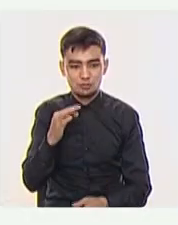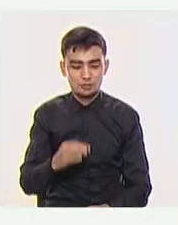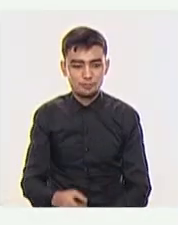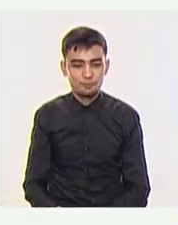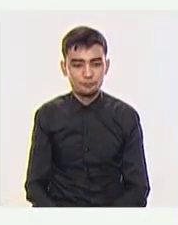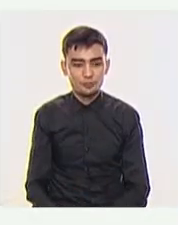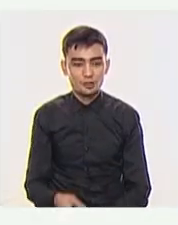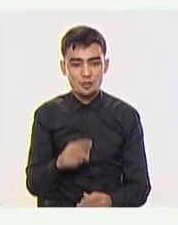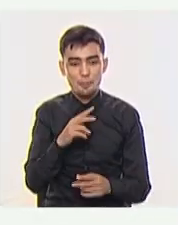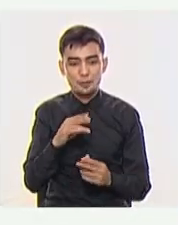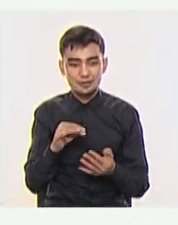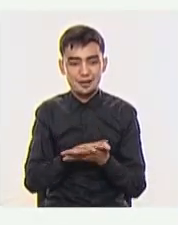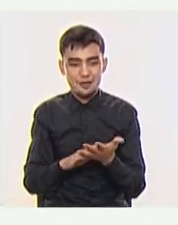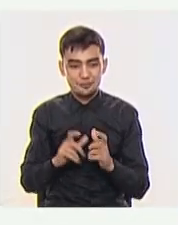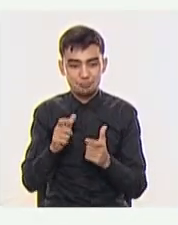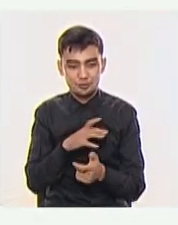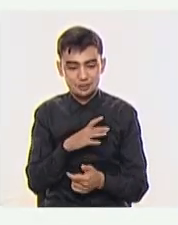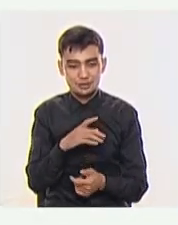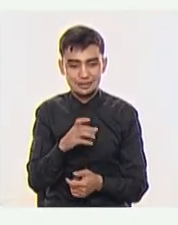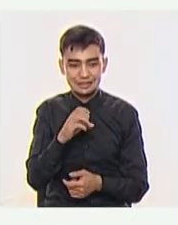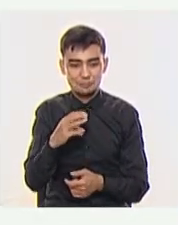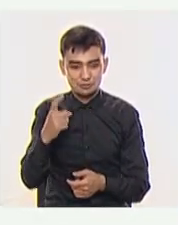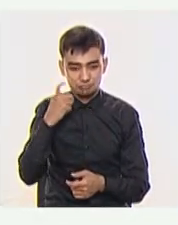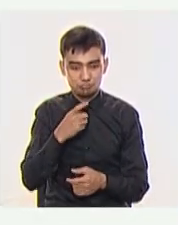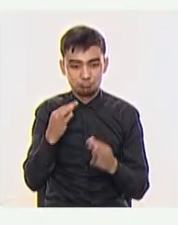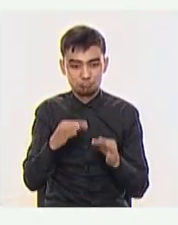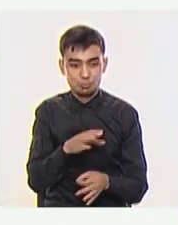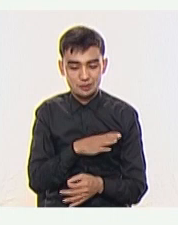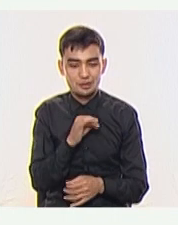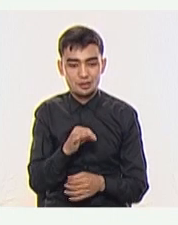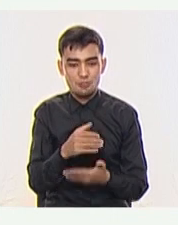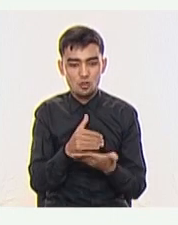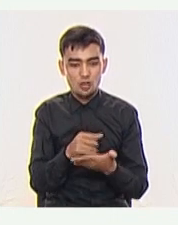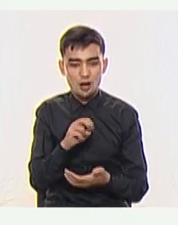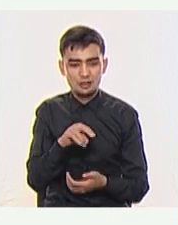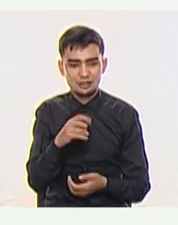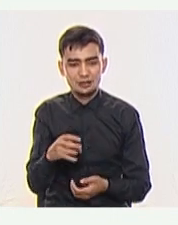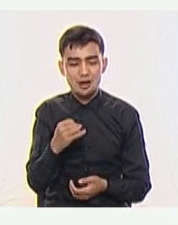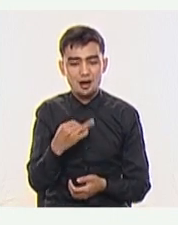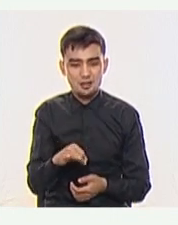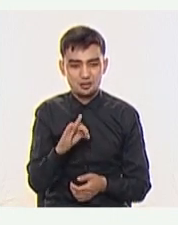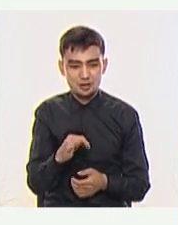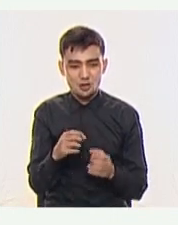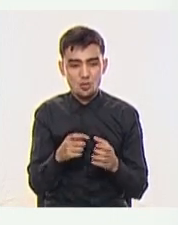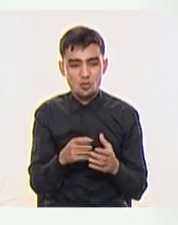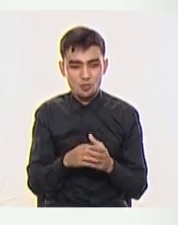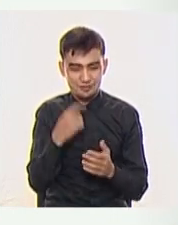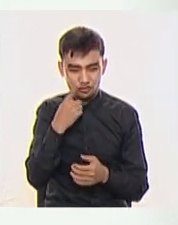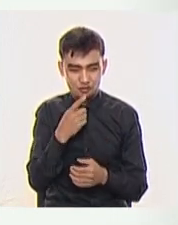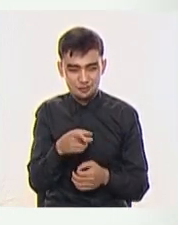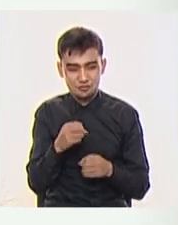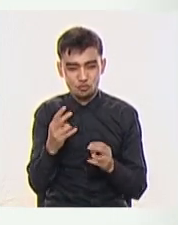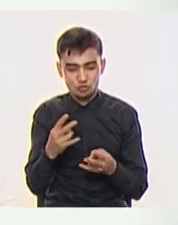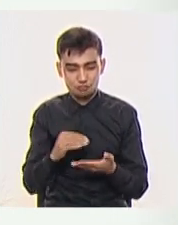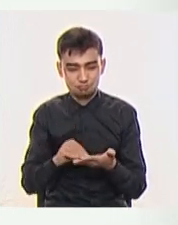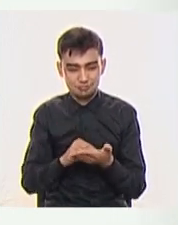При одобрении заявки клиент получит СМС и ссылку на регистрацию в приложении «Алтынай». В личном кабинете ему необходимо подтвердить